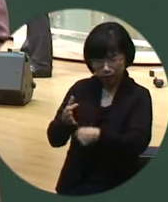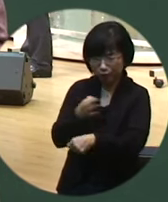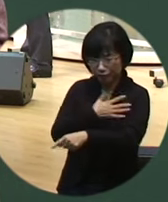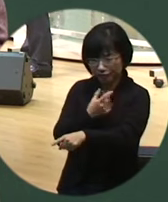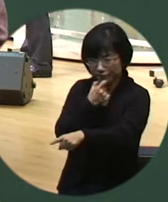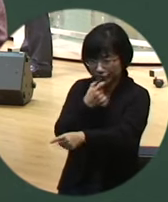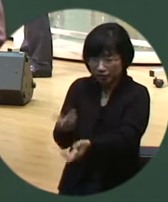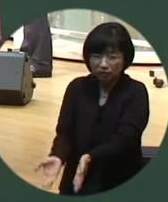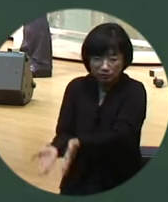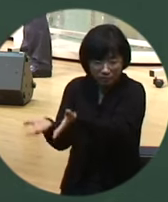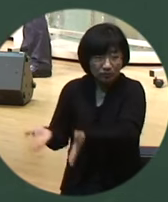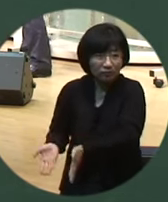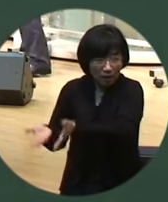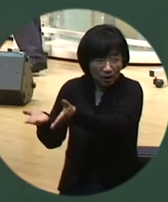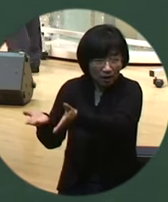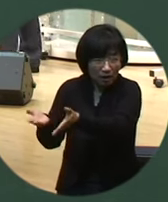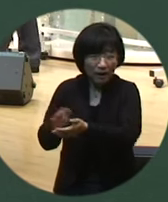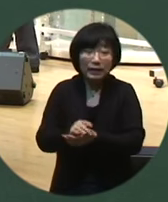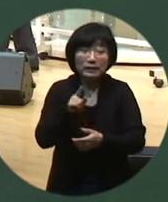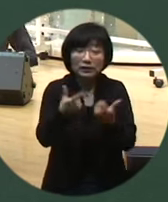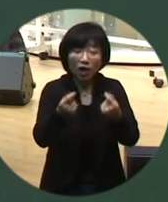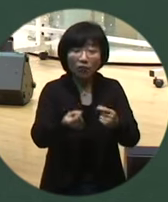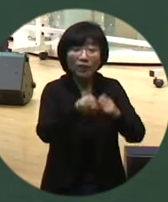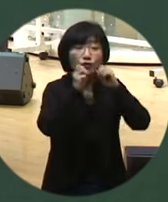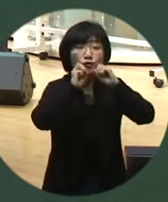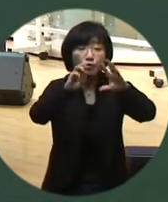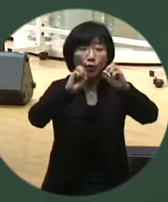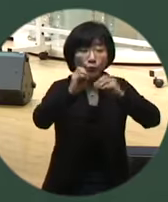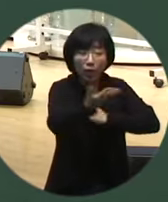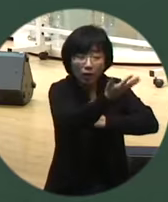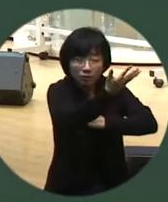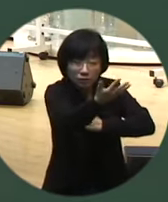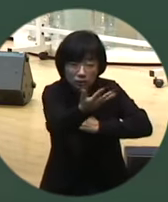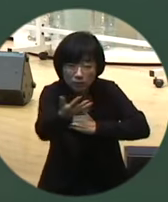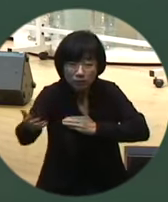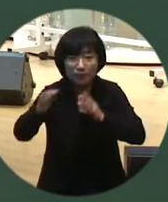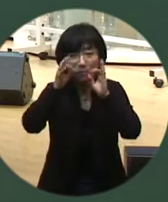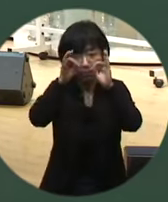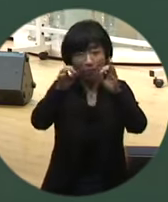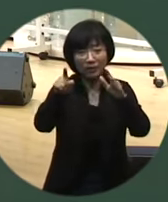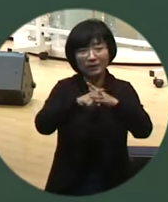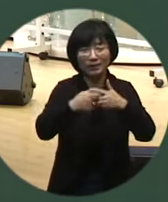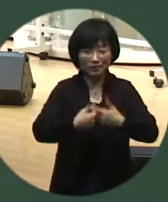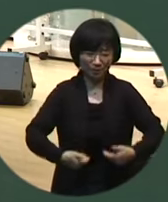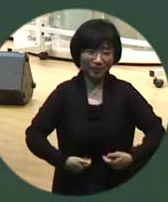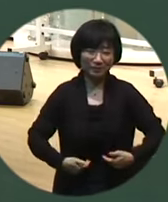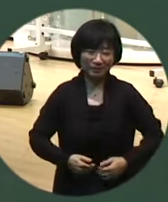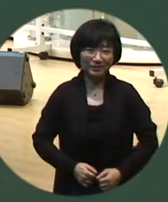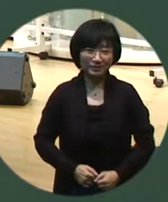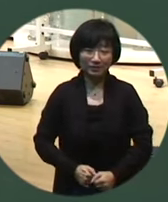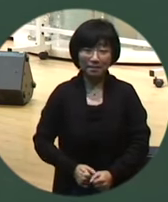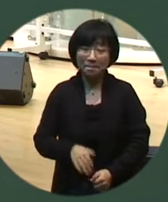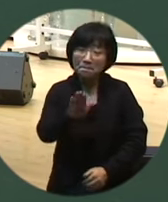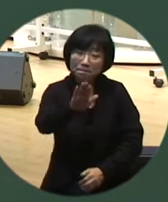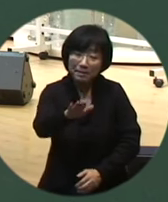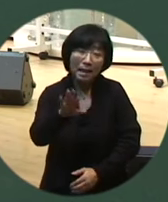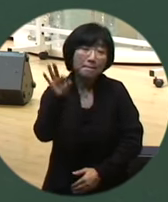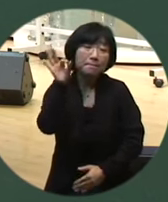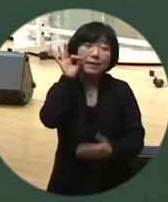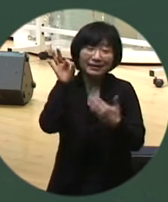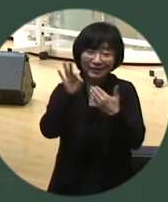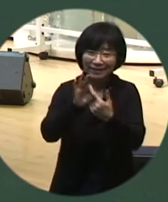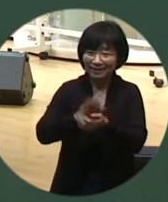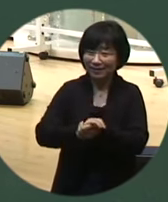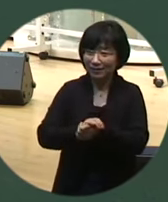the flow of evangelism. 자, 예를 들면 지금 중직자 여러분이 갑자기 돈이 생기잖아요. To give an example, let's say that church